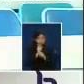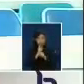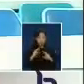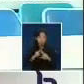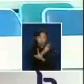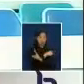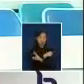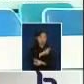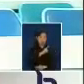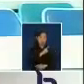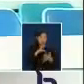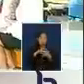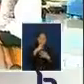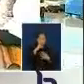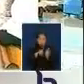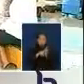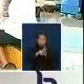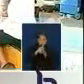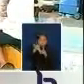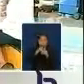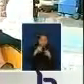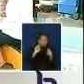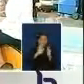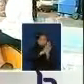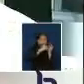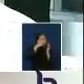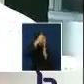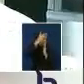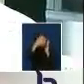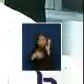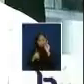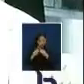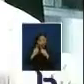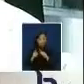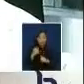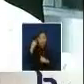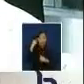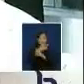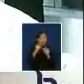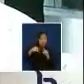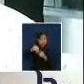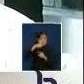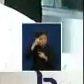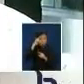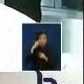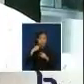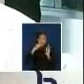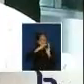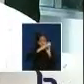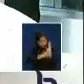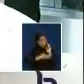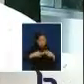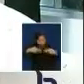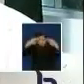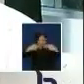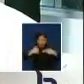ราดูแลกฎหมายโรคติดต่อระหว่างประเทศแล้วเราก็จะมีทุกด่านที่ถาวรเนี่ยจะมีเจ้าหน้าที่ประจำด่านต